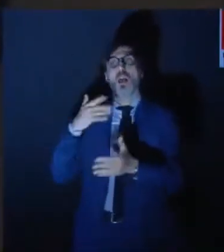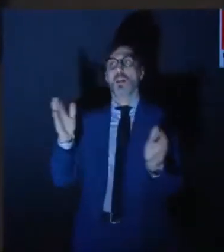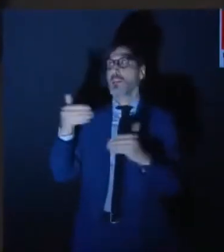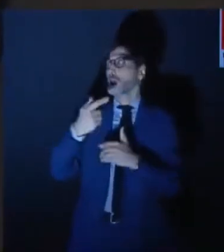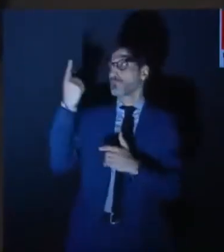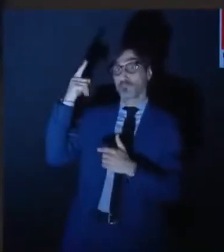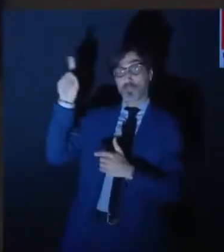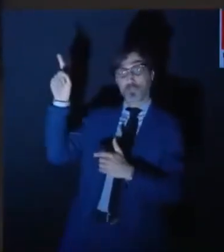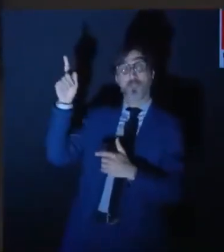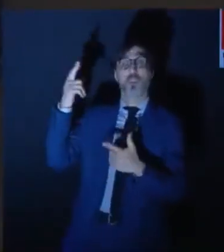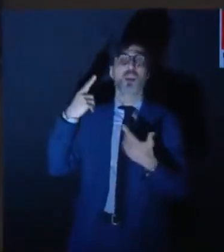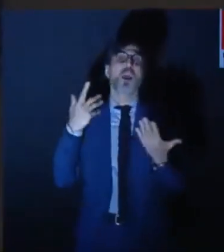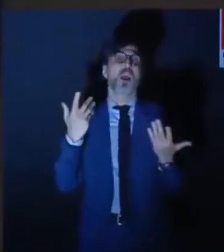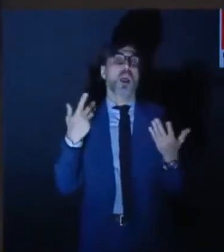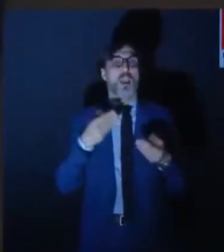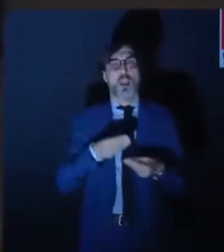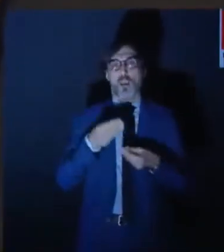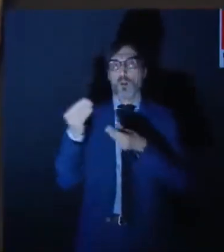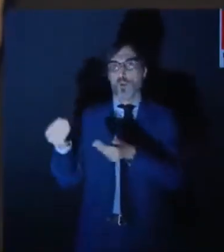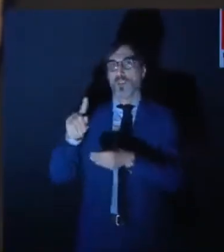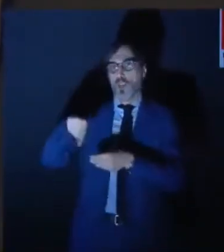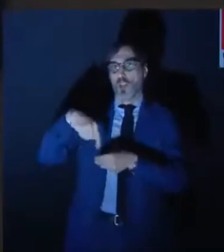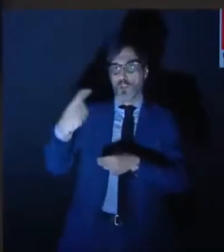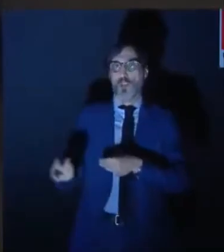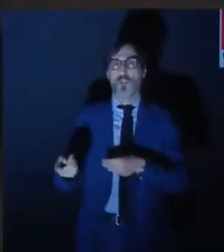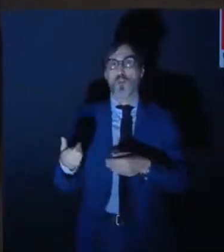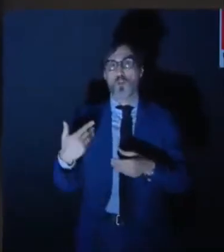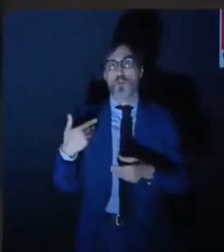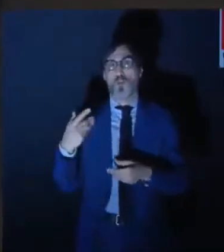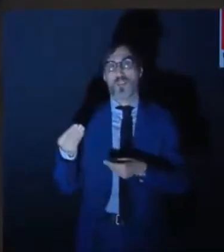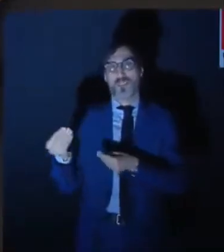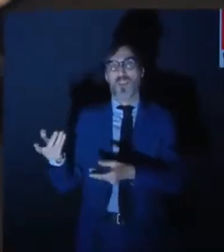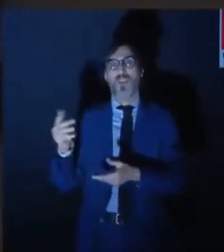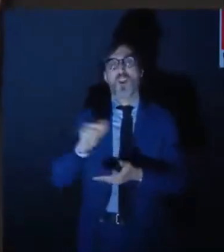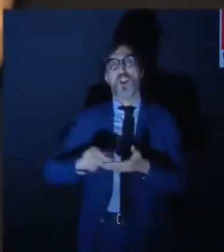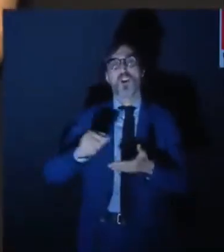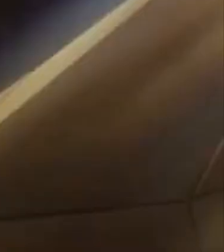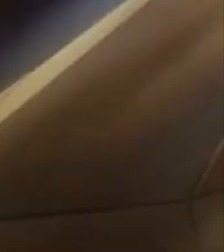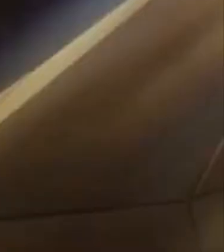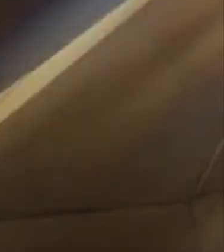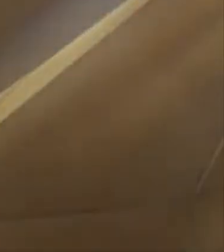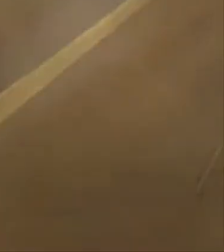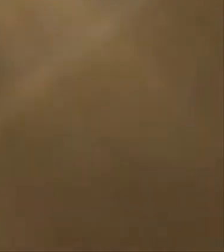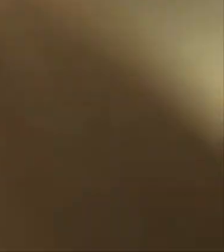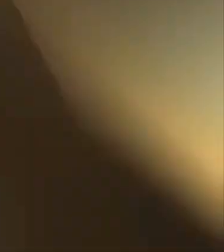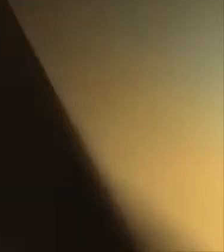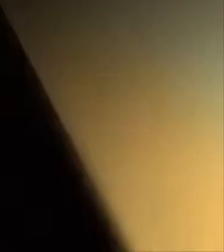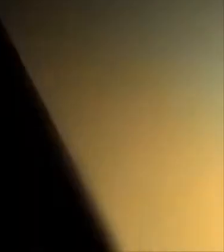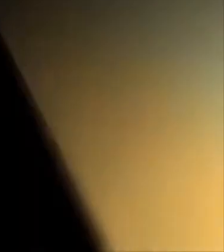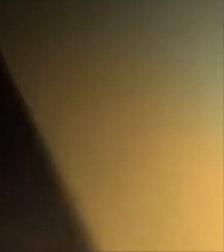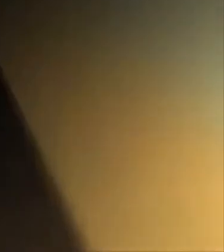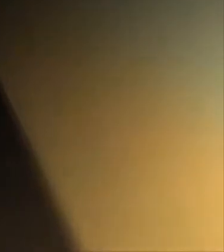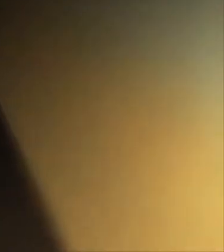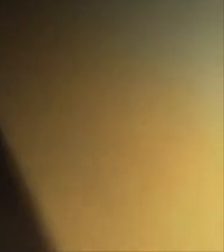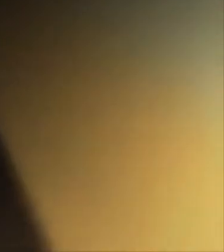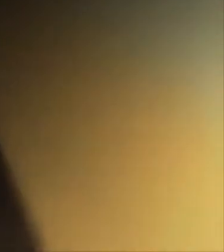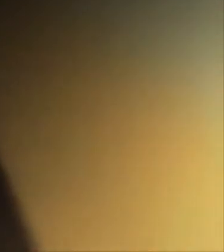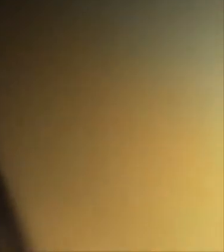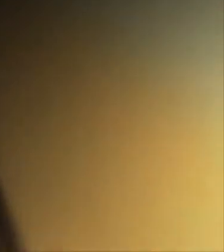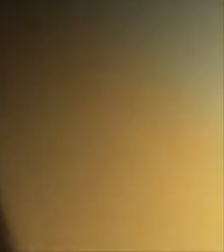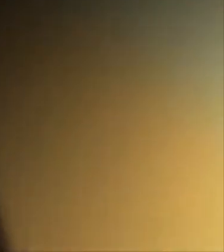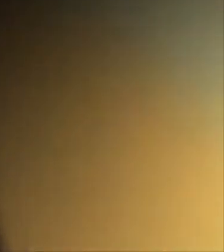schermo e pali non l'ha insegnata grazie ai nostrani palarossini ti vogliamo ricordare diego sì